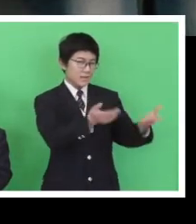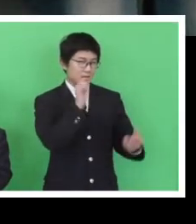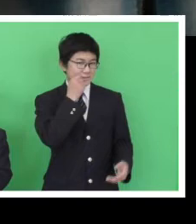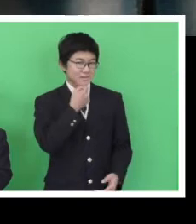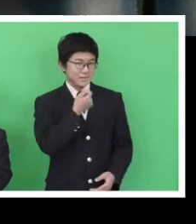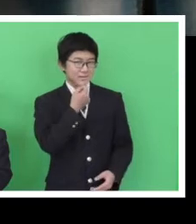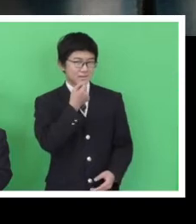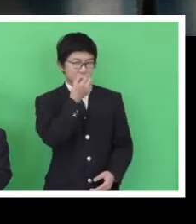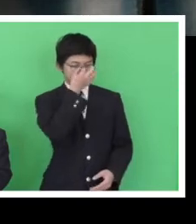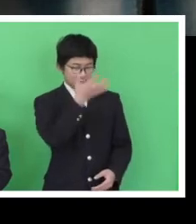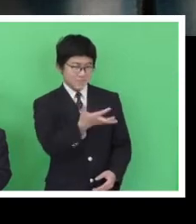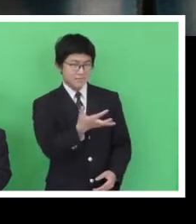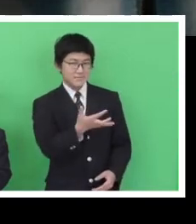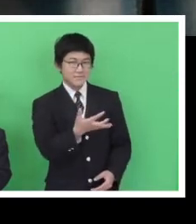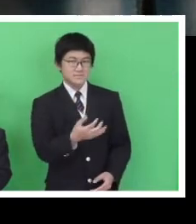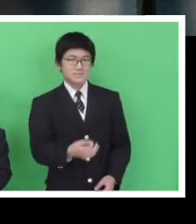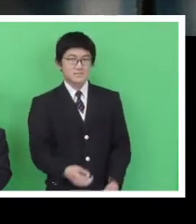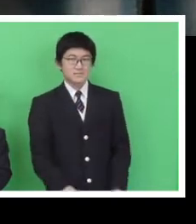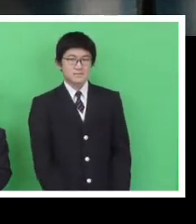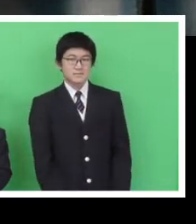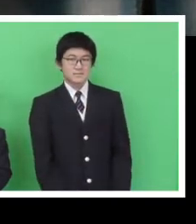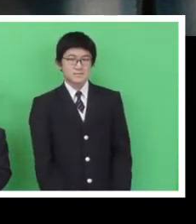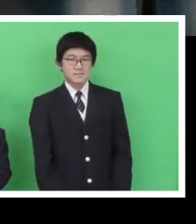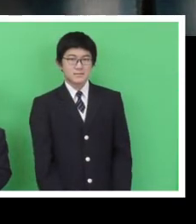分かってあげられなくってごめんね。